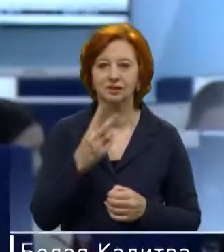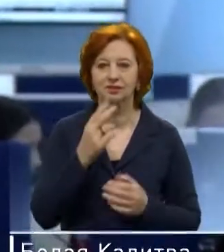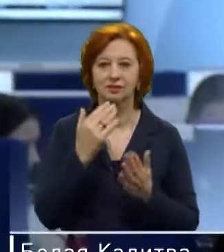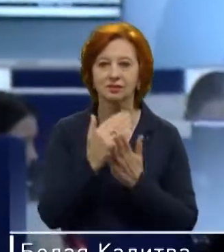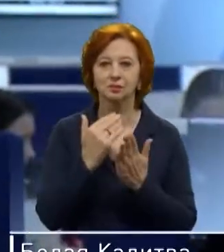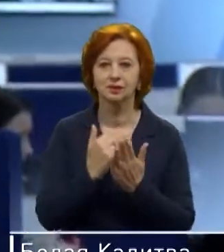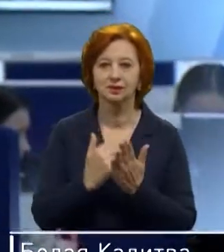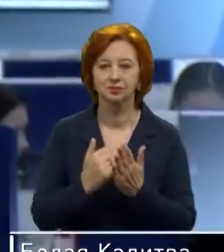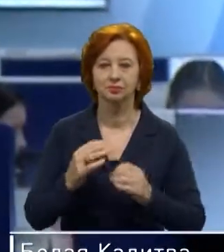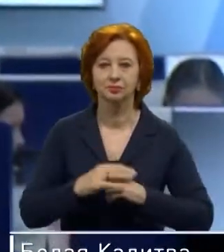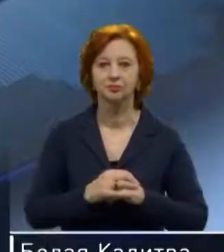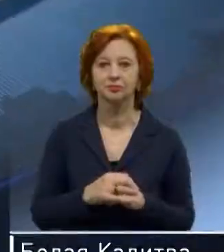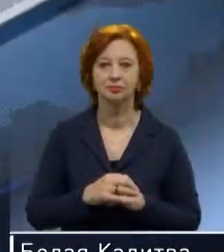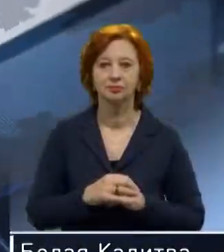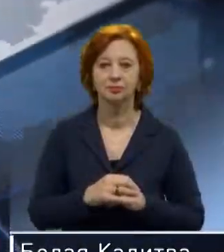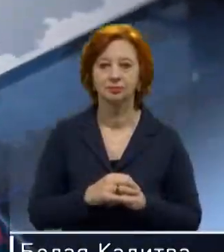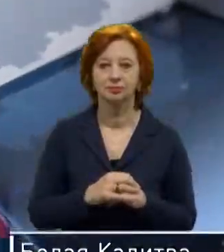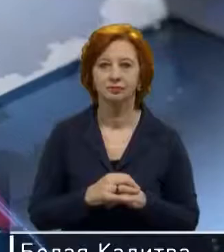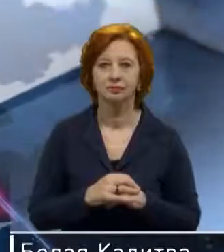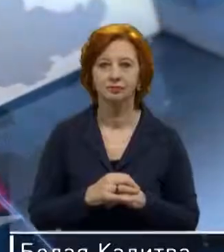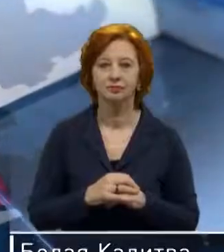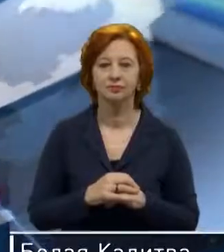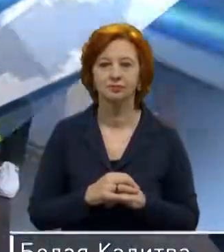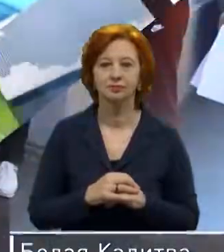Евсеевой. Смотрите в выпуске.